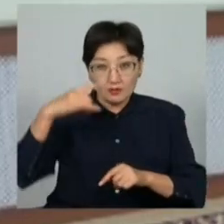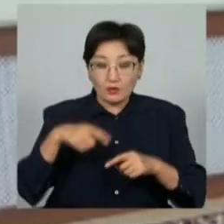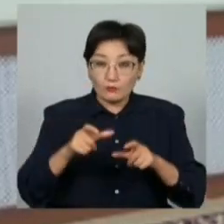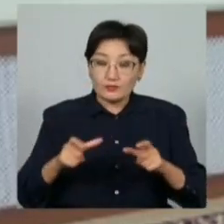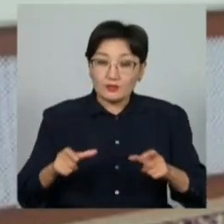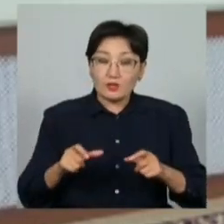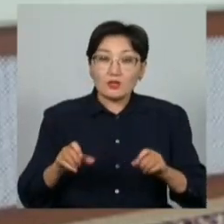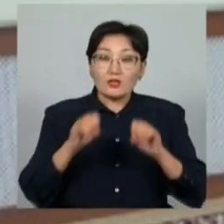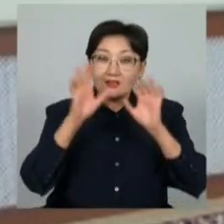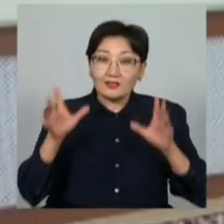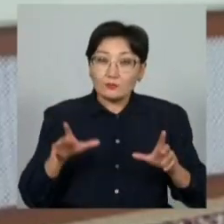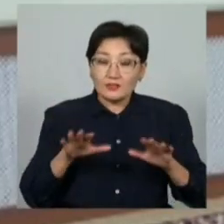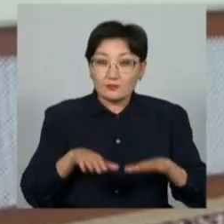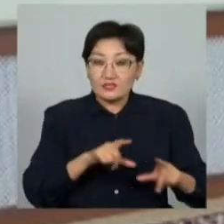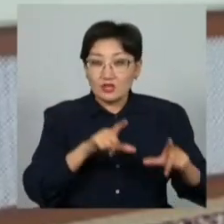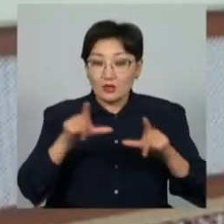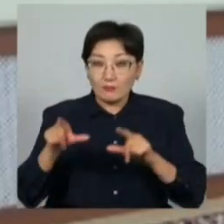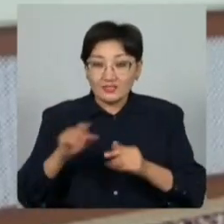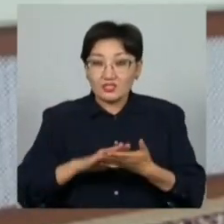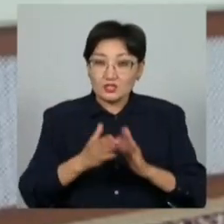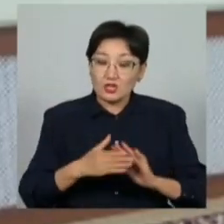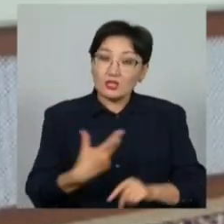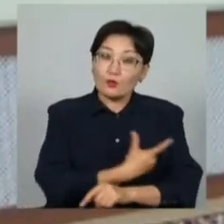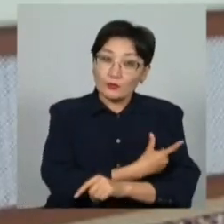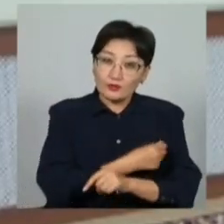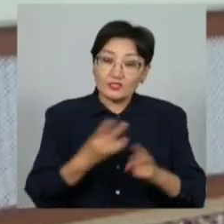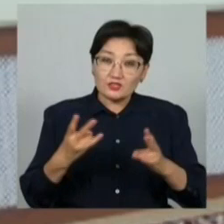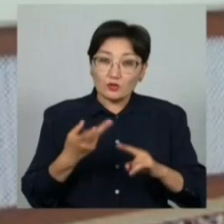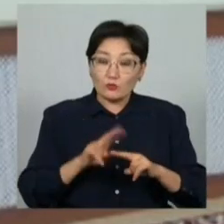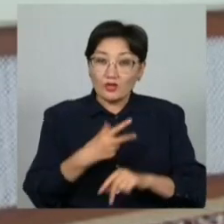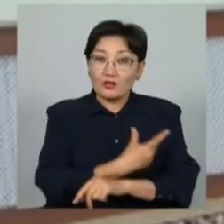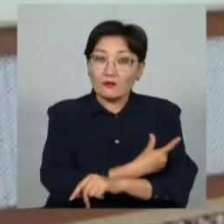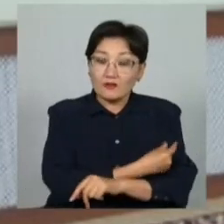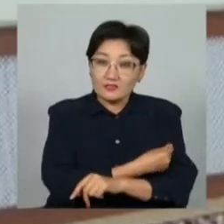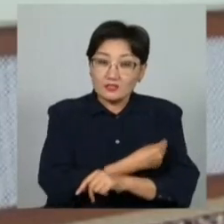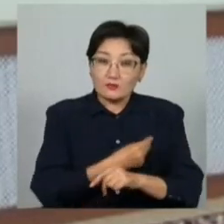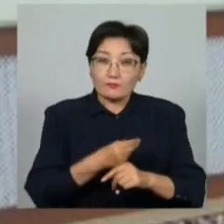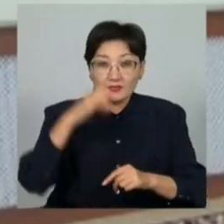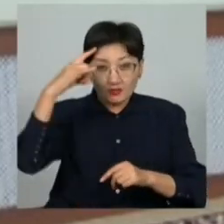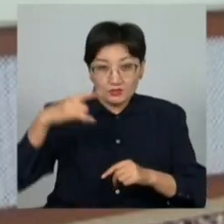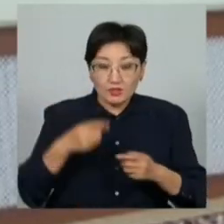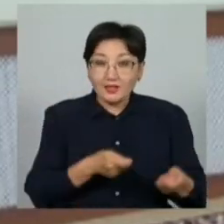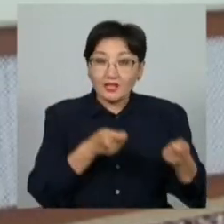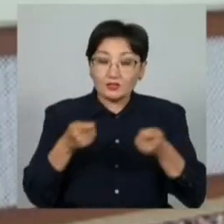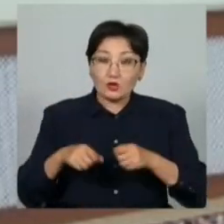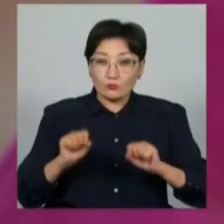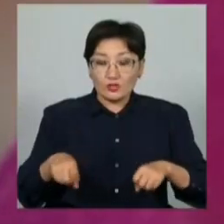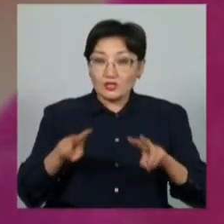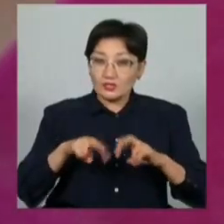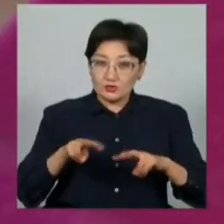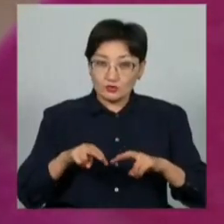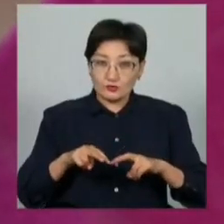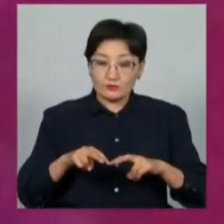азаматтары қажылыққа барған жағдайда салу қажеттілігін сол вакциналардың бірін елімізге алдыру мүмкіншілігін